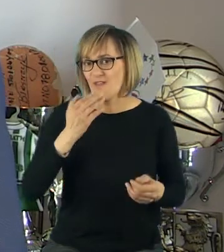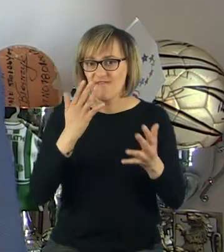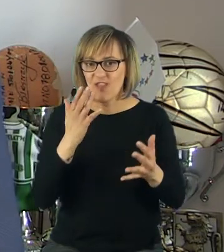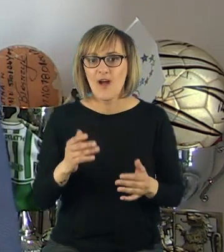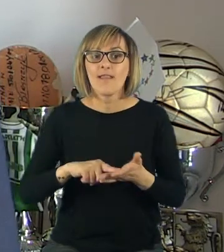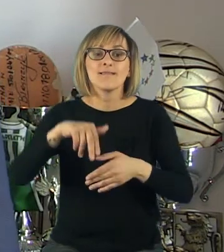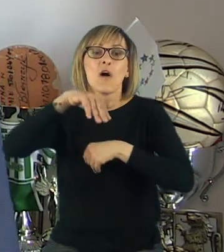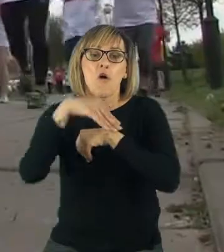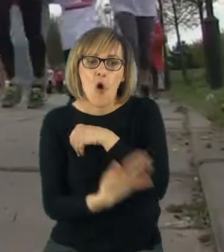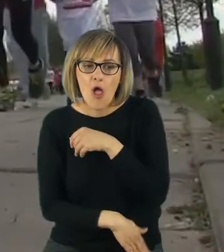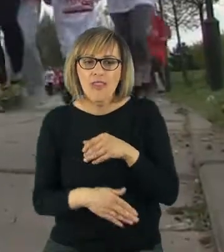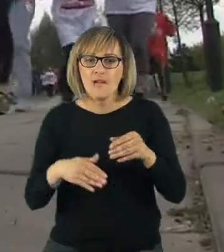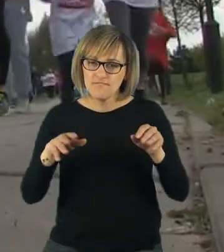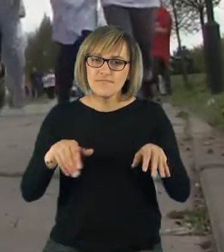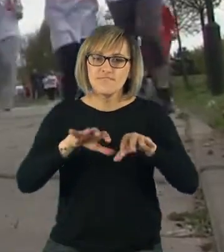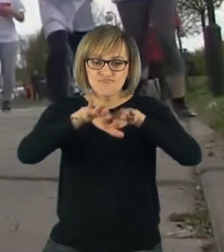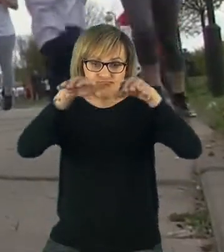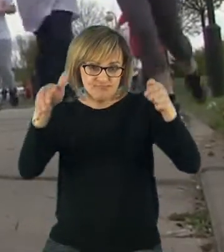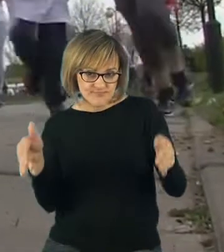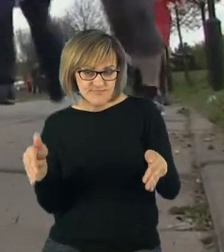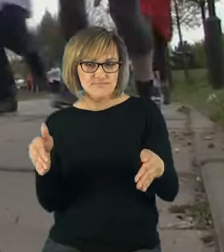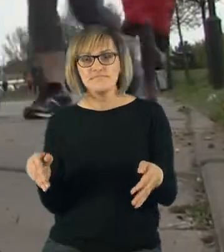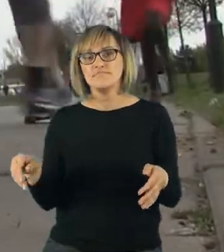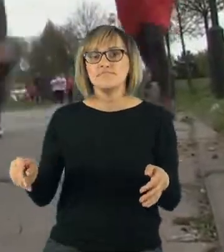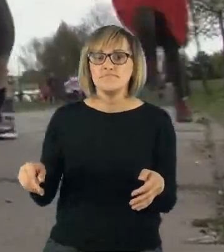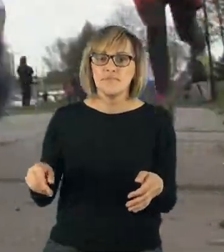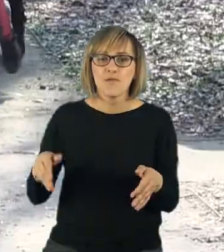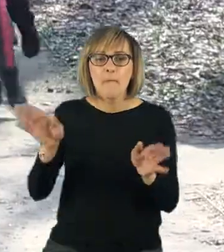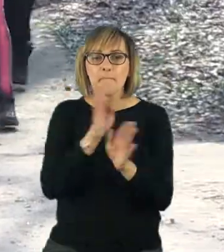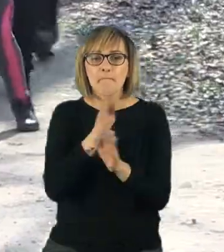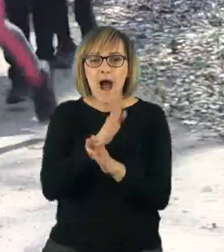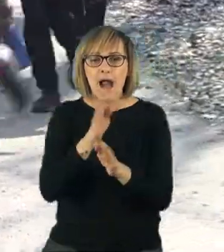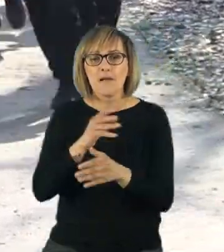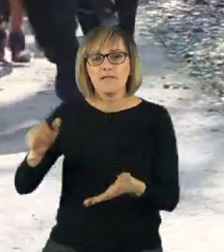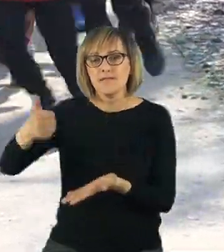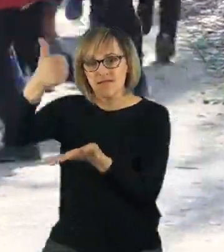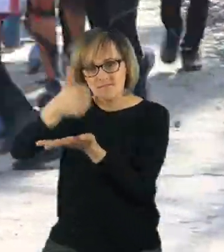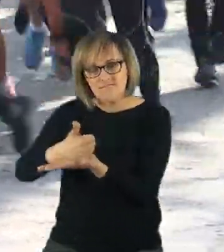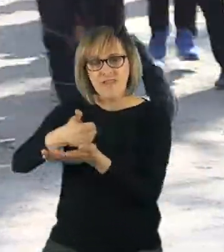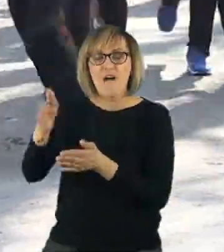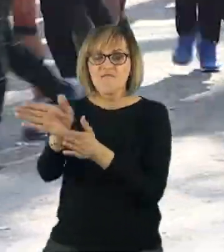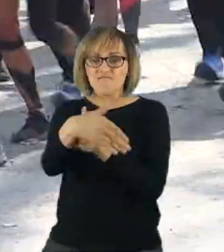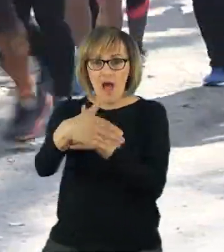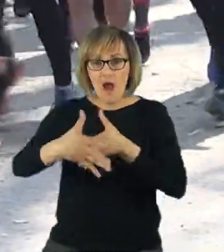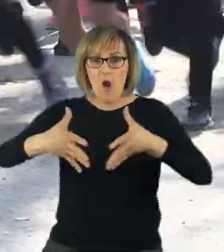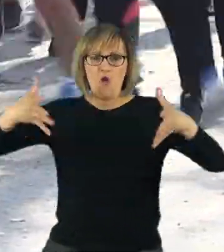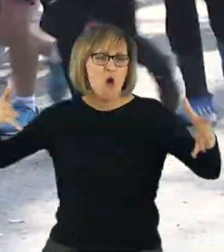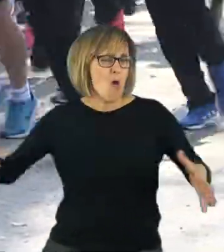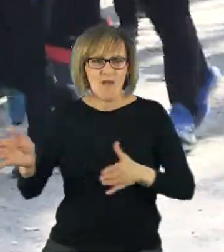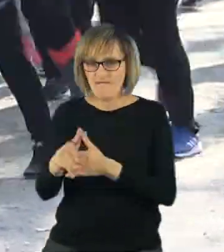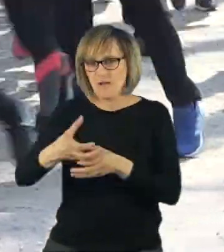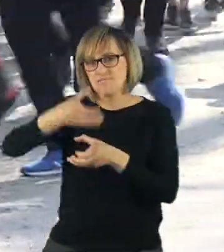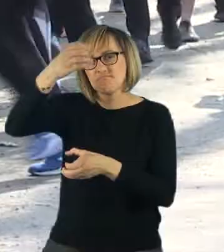sam koniec, na skarpie w parku posadowiona jest wielka flaga